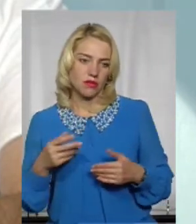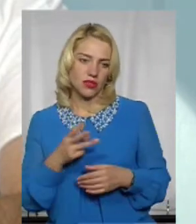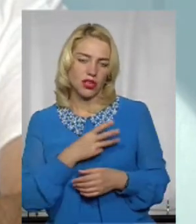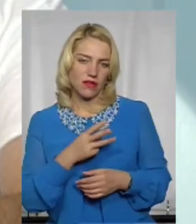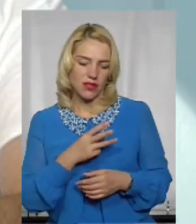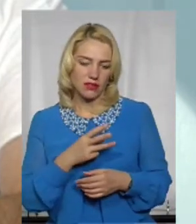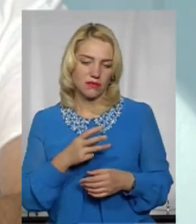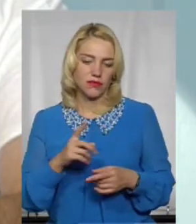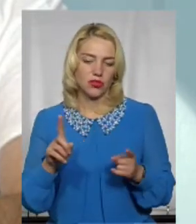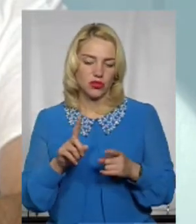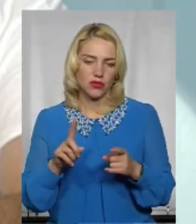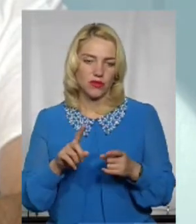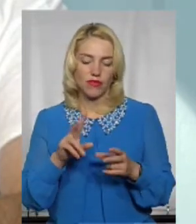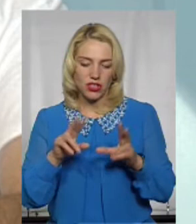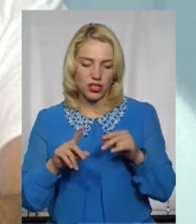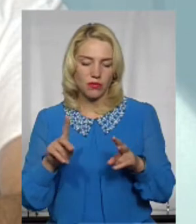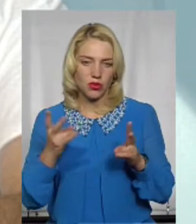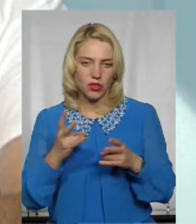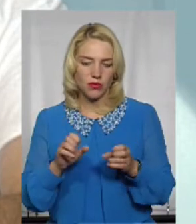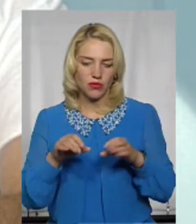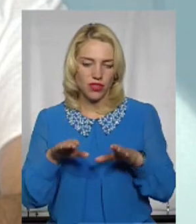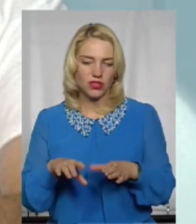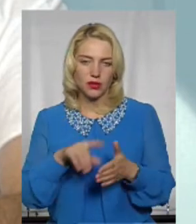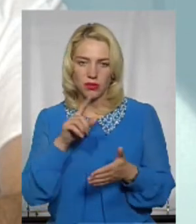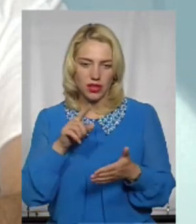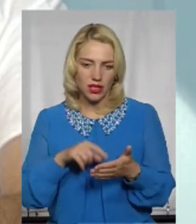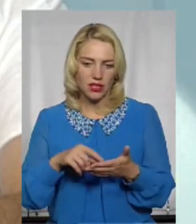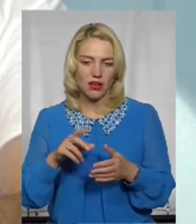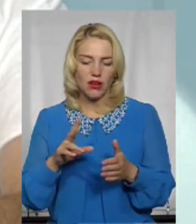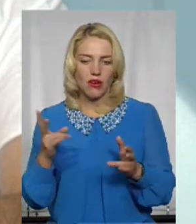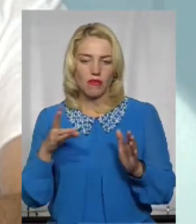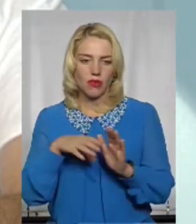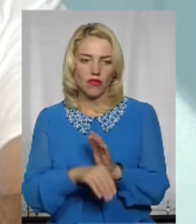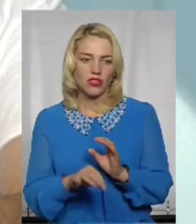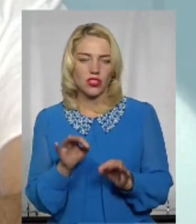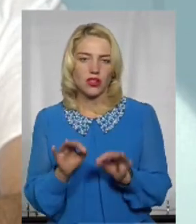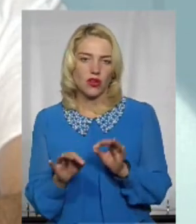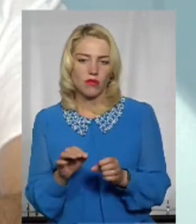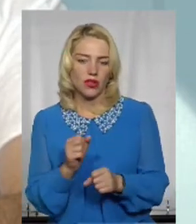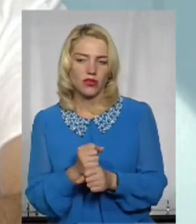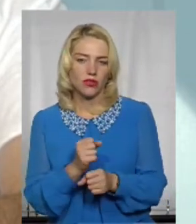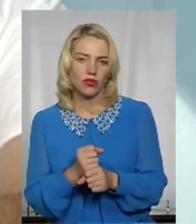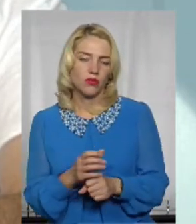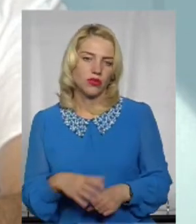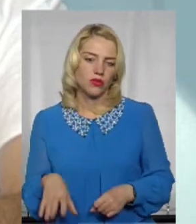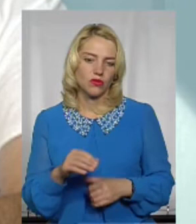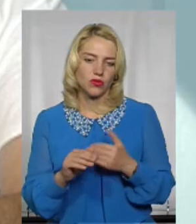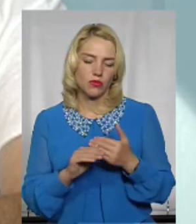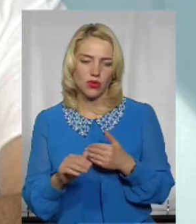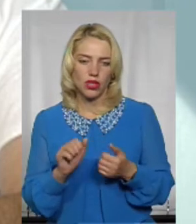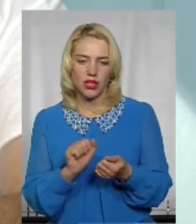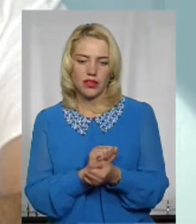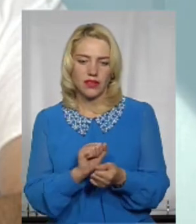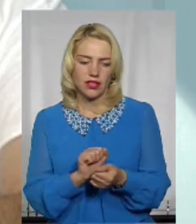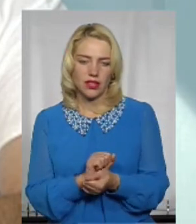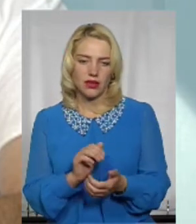дуже важливо вирішити питання, значить, впровадження нормальної роботи ось цього полігону твердих